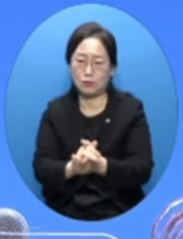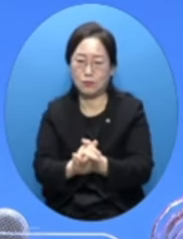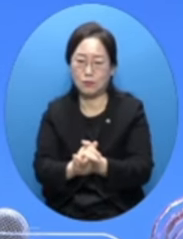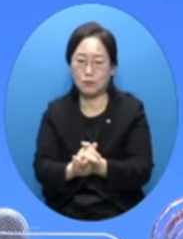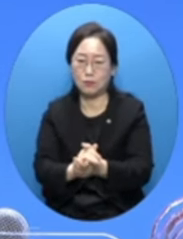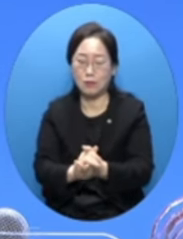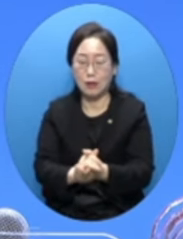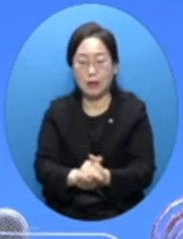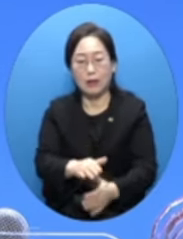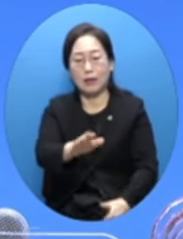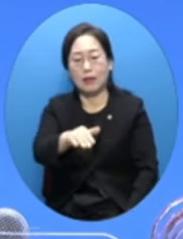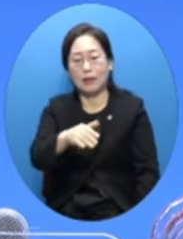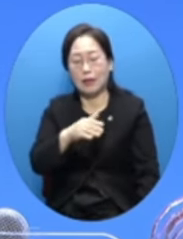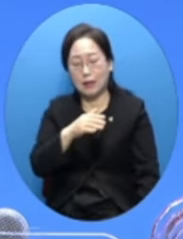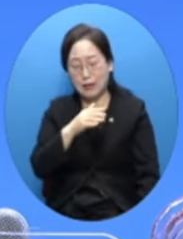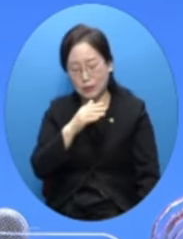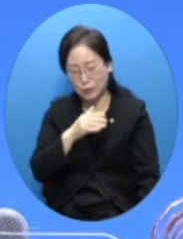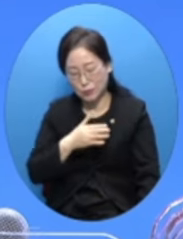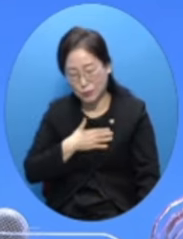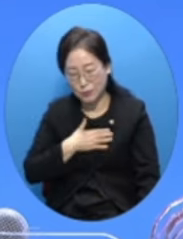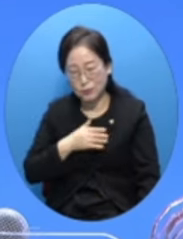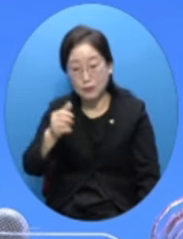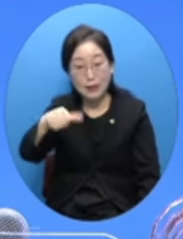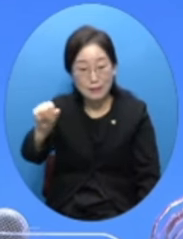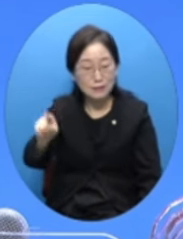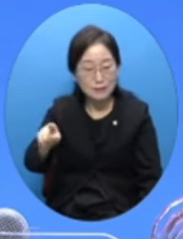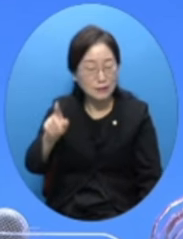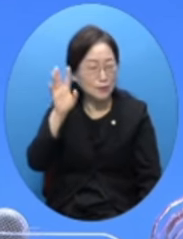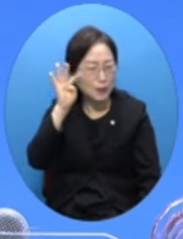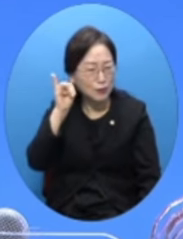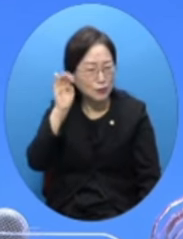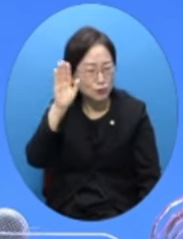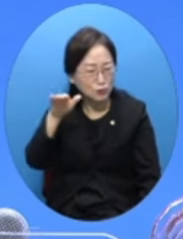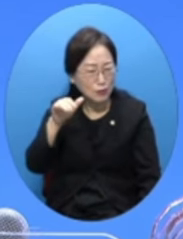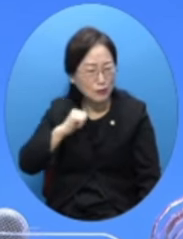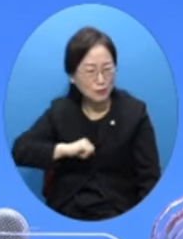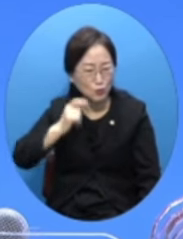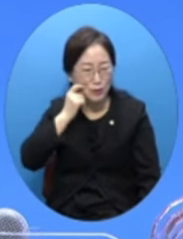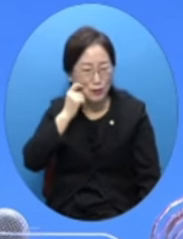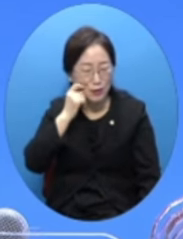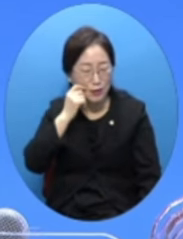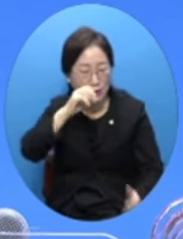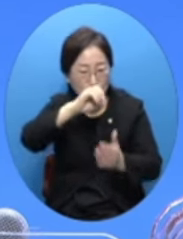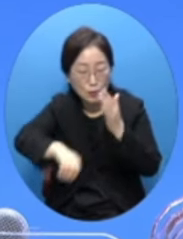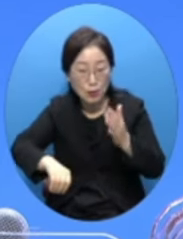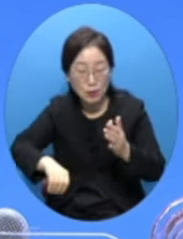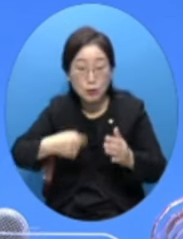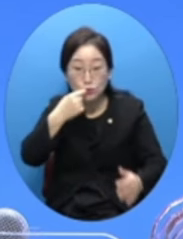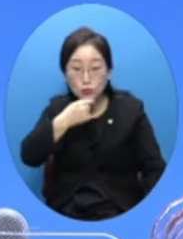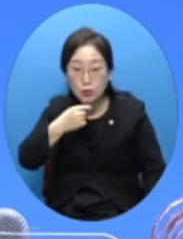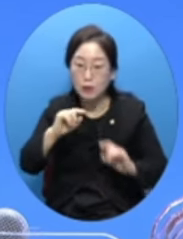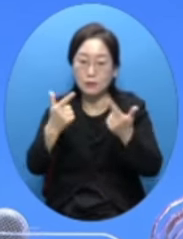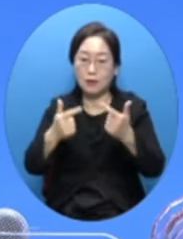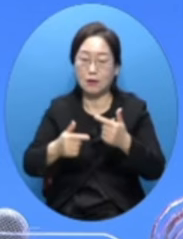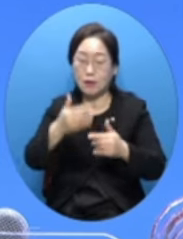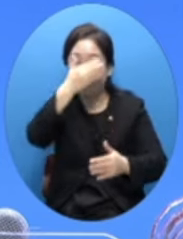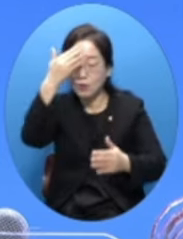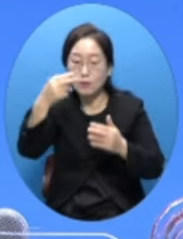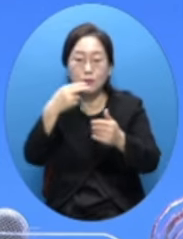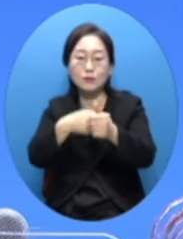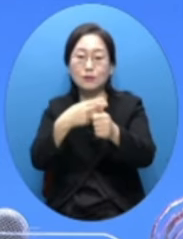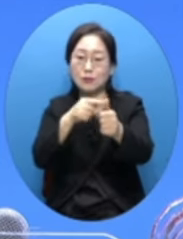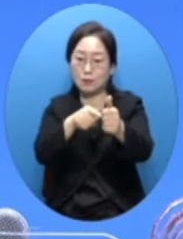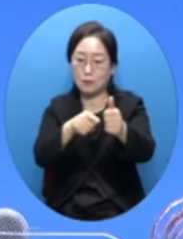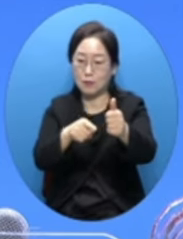우리 아들은 이제 며칠도 견디지 못하고 유치원을 간 데 됐구나 생각을 했는데 의외로 이 젊은 선생님이 얼마나